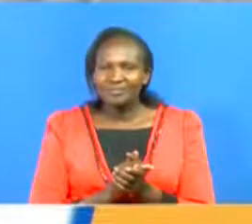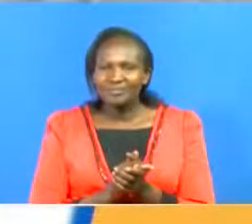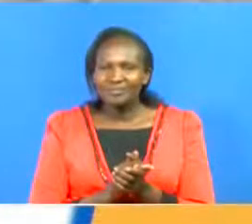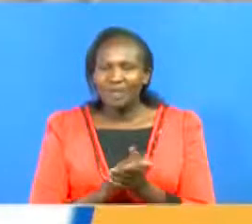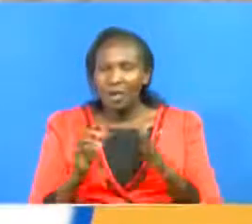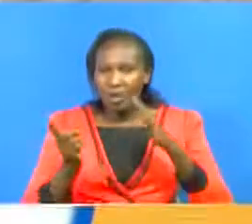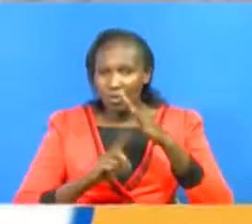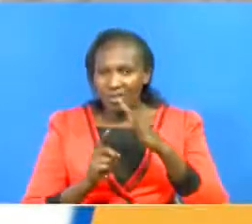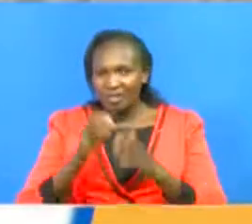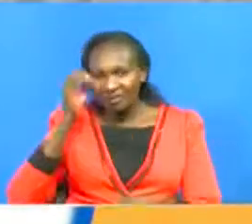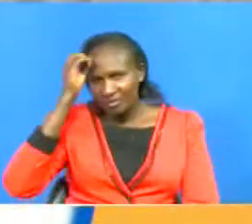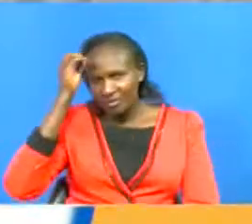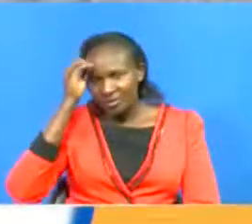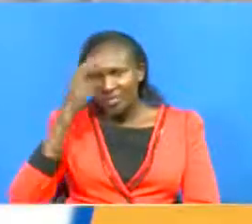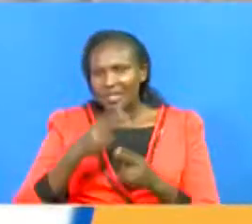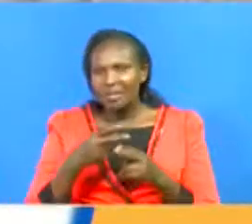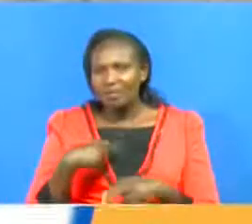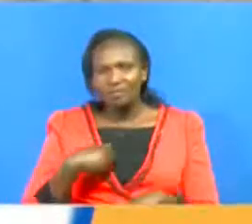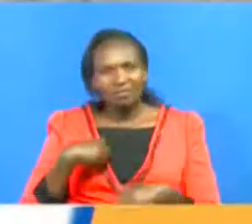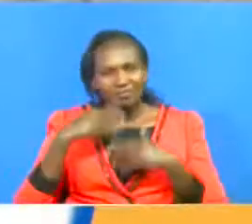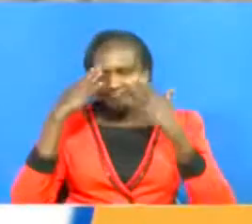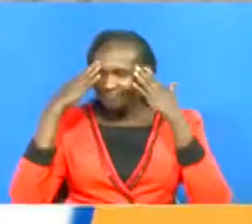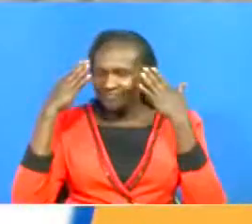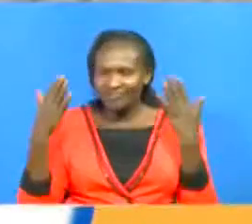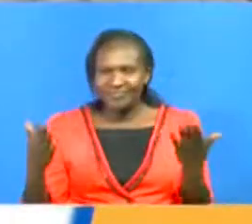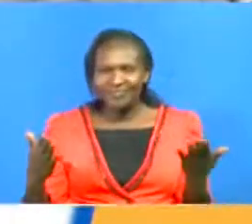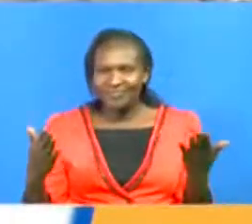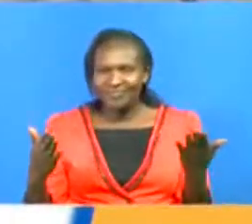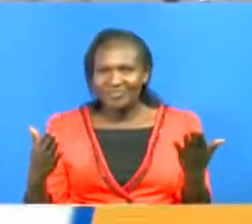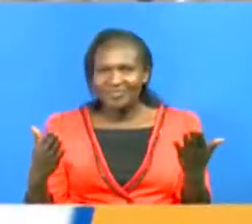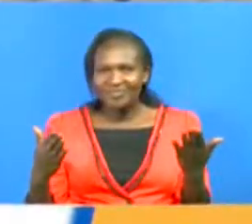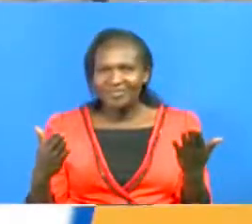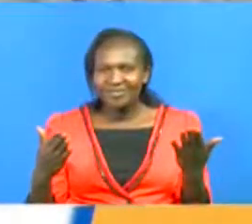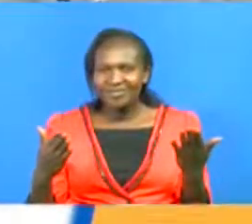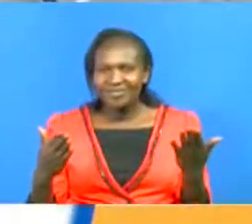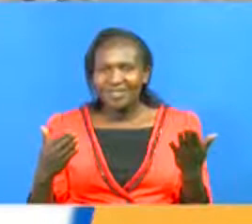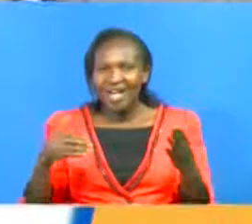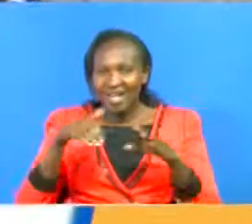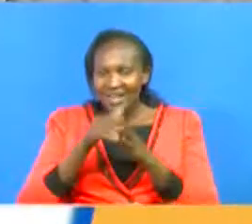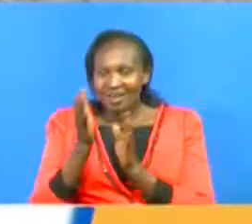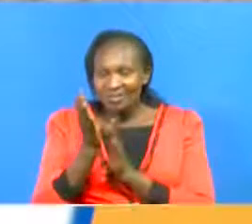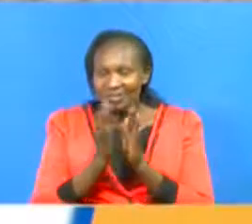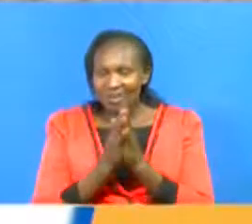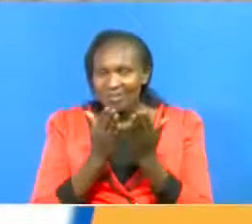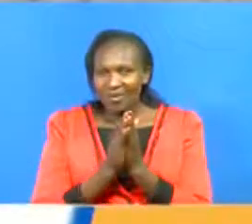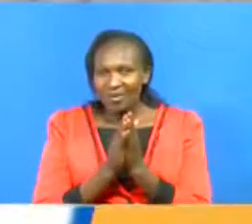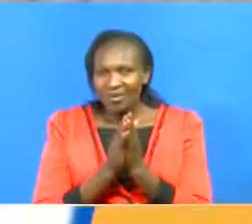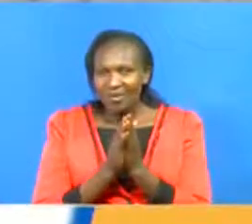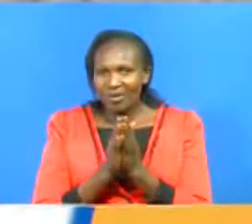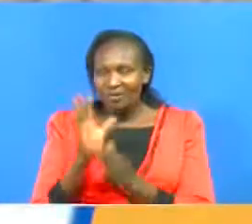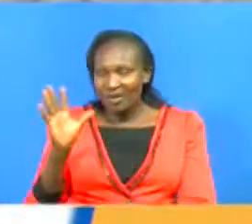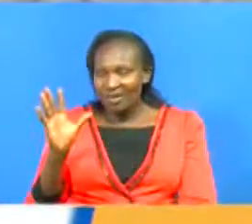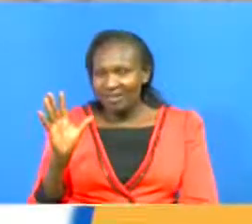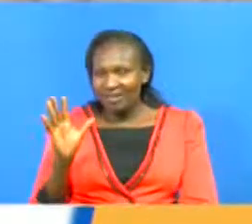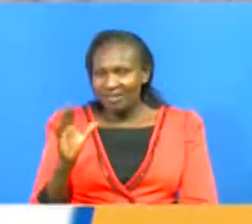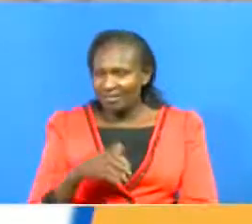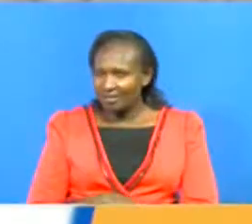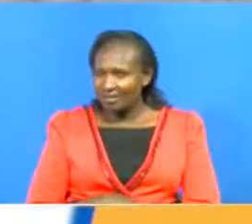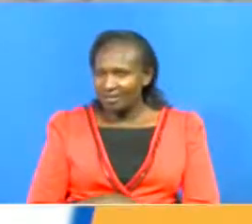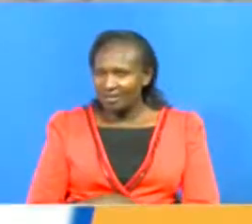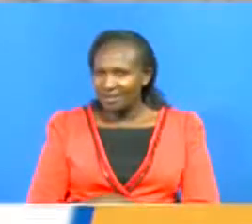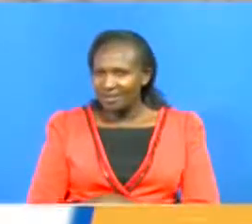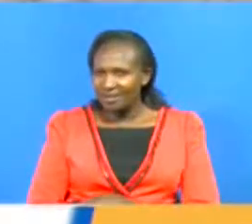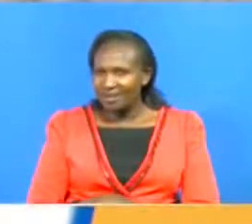Waziri wa elimu humu nchini anaitwa nani? Sijui. Amri ya tano kwenye Biblia inasema vipi? Amri ya tano?